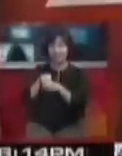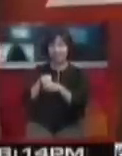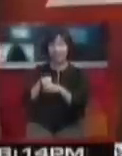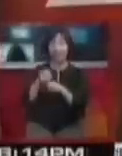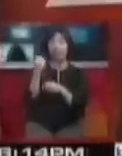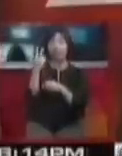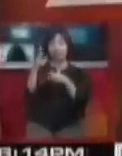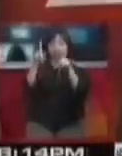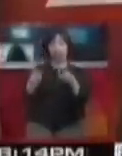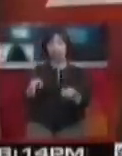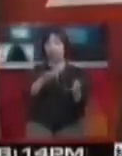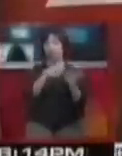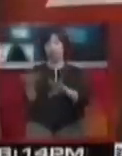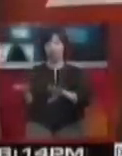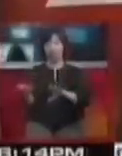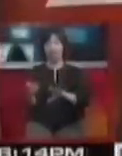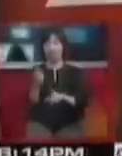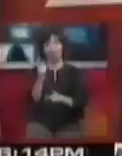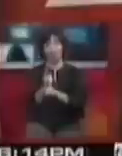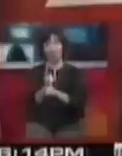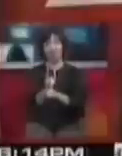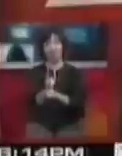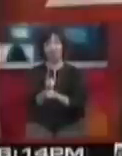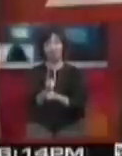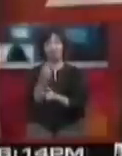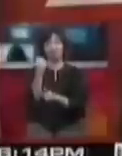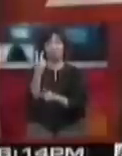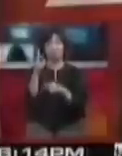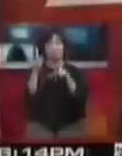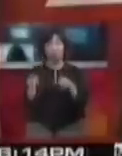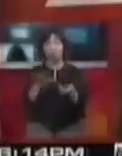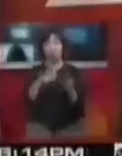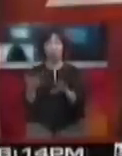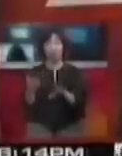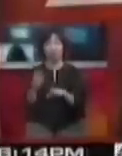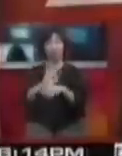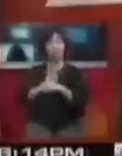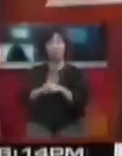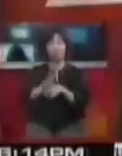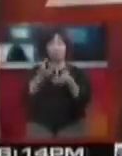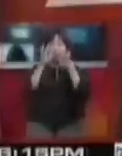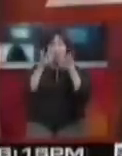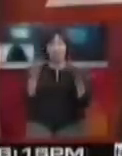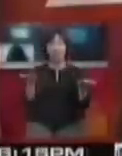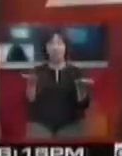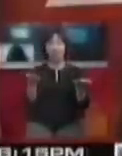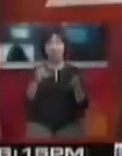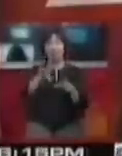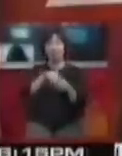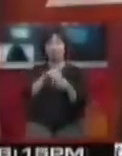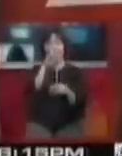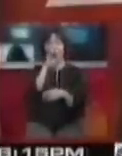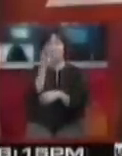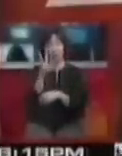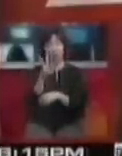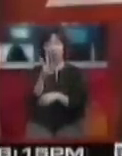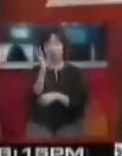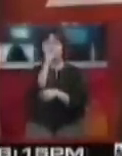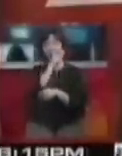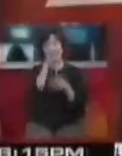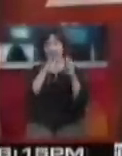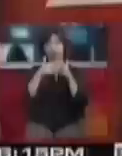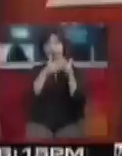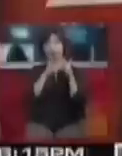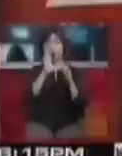isang sinehan doon kamakailan na ikinamatay ng 12 tao. Damay sa trahedya ang isang 17-anyos na Phil